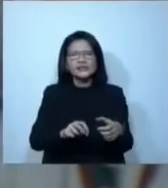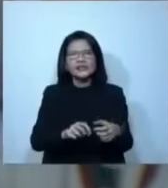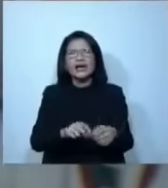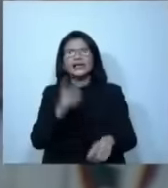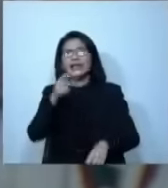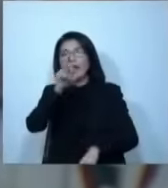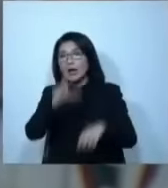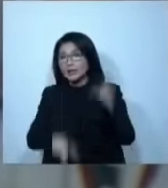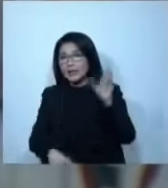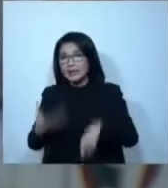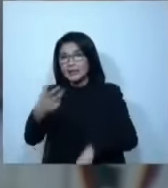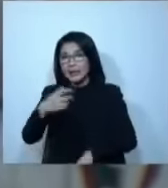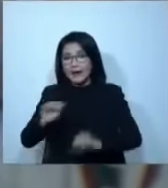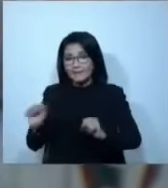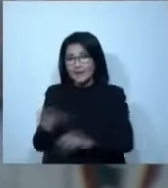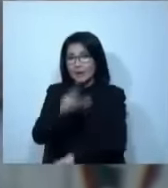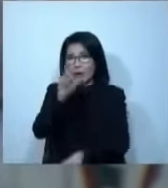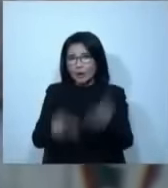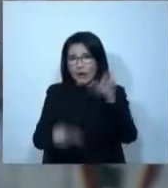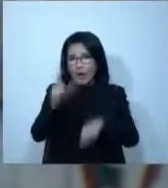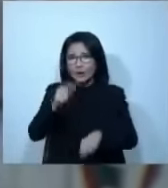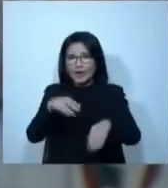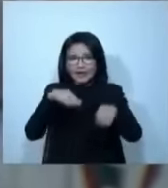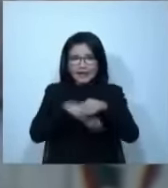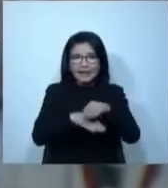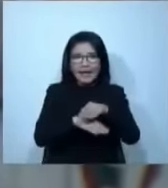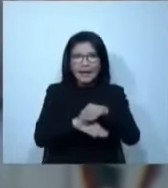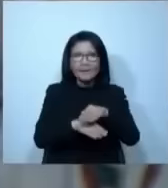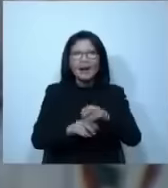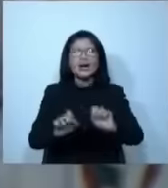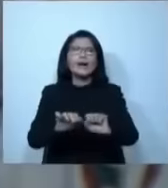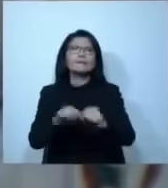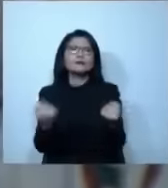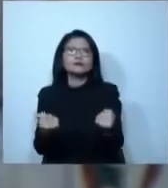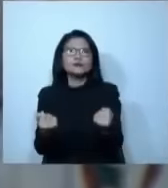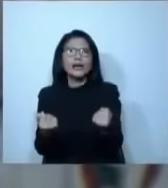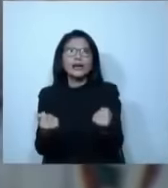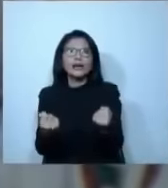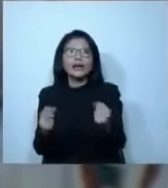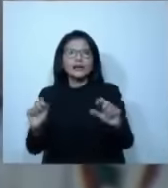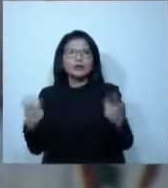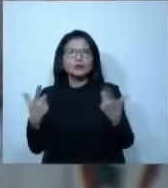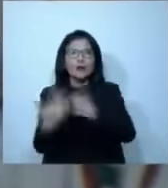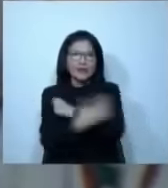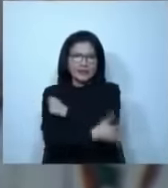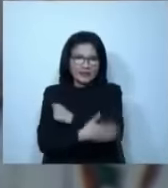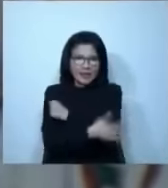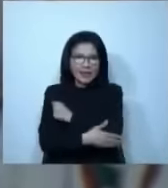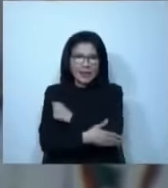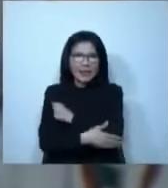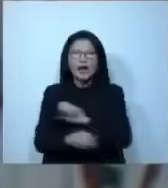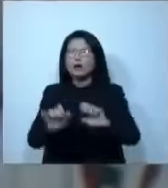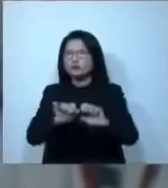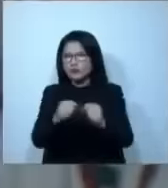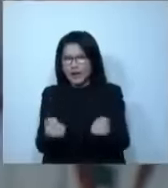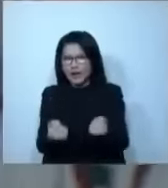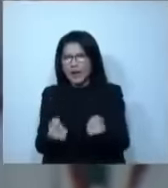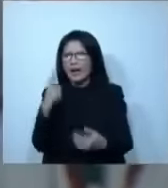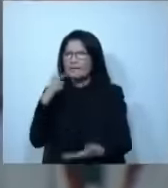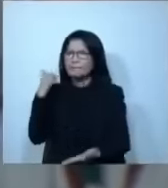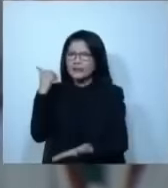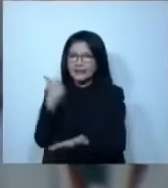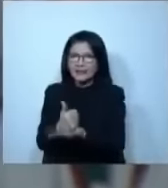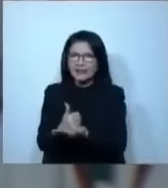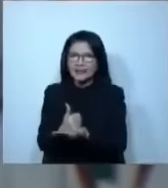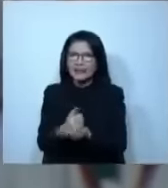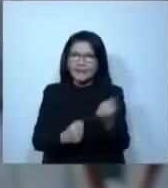orang dalam yang tadi saya sampaikan akan merusak sendi-sendi kehidupan bernegara kita. Rusak kita. Karena itulah penting sekali